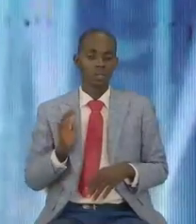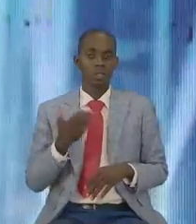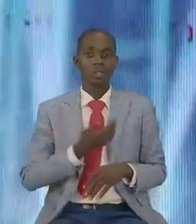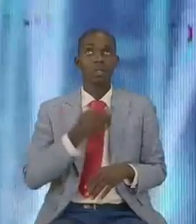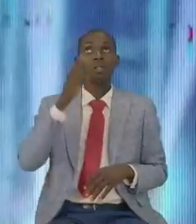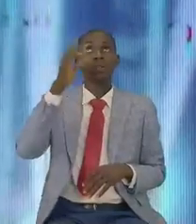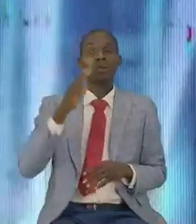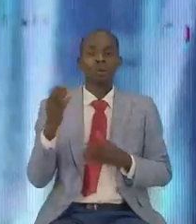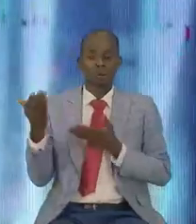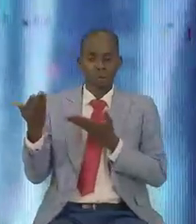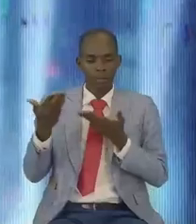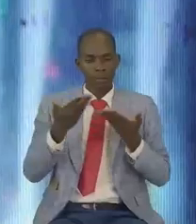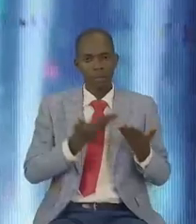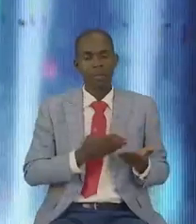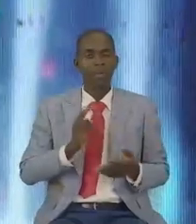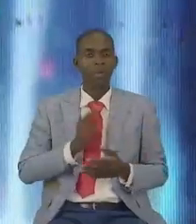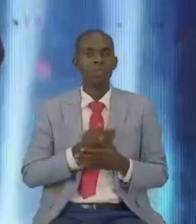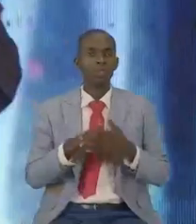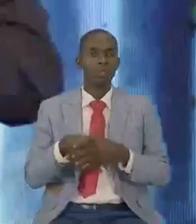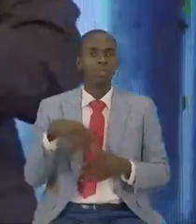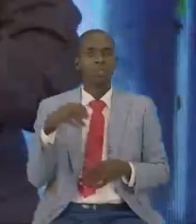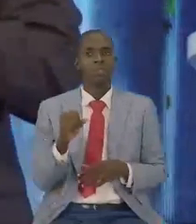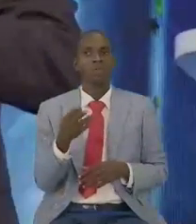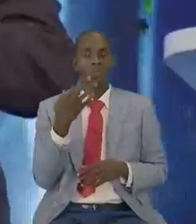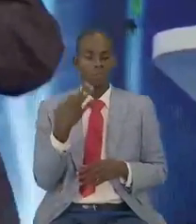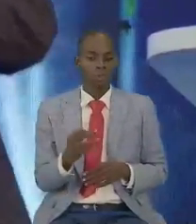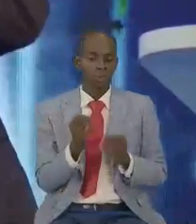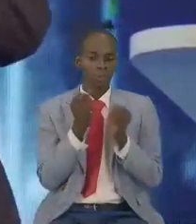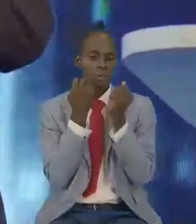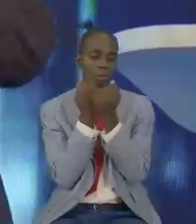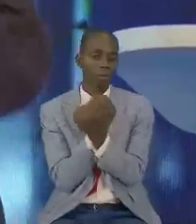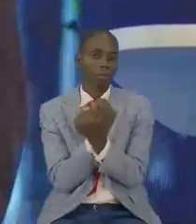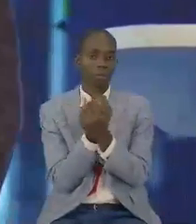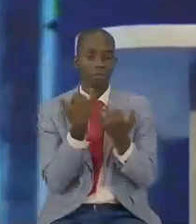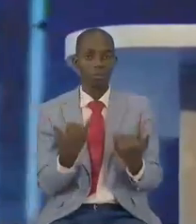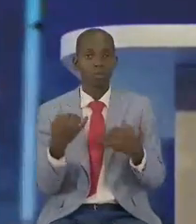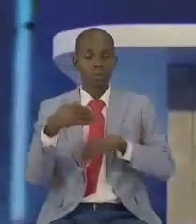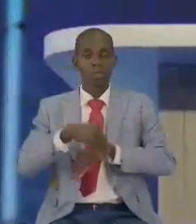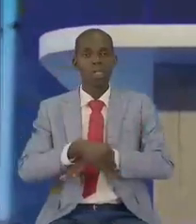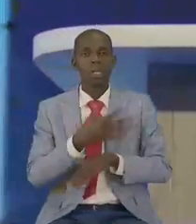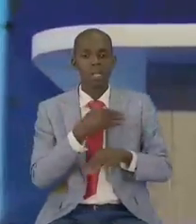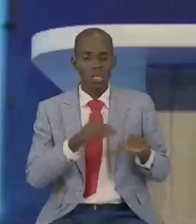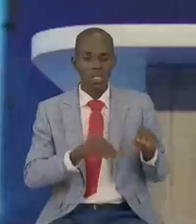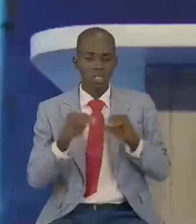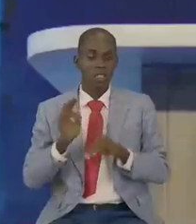Comme Dieu nous sort de la captivité, même aujourd'hui, et qui